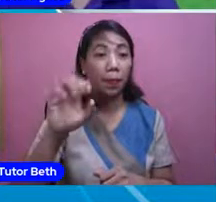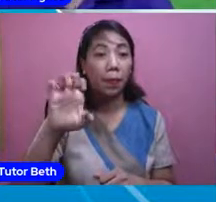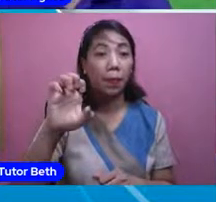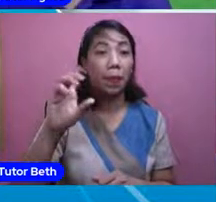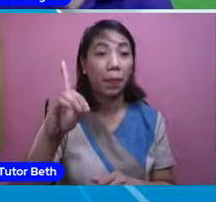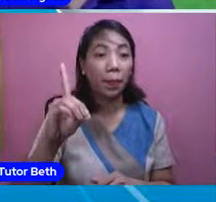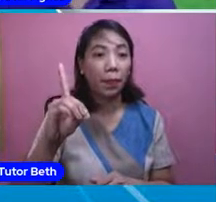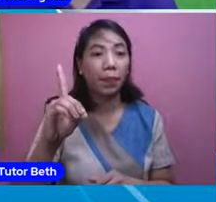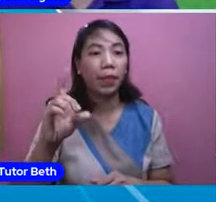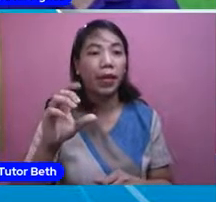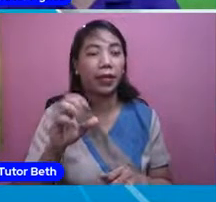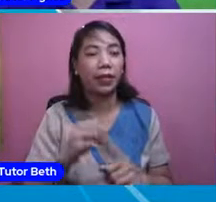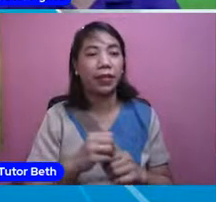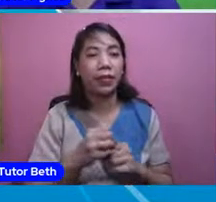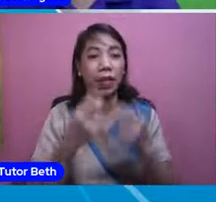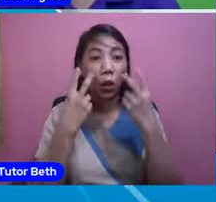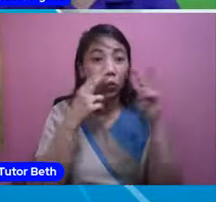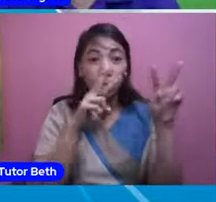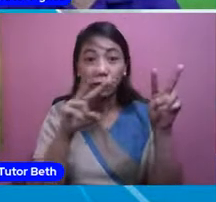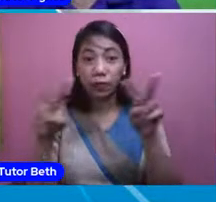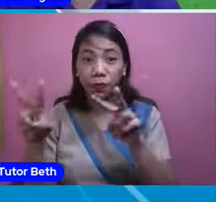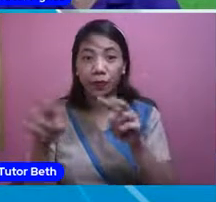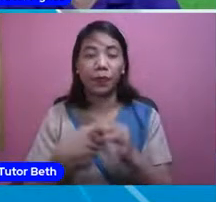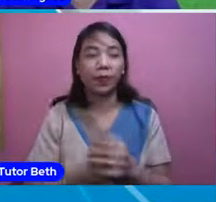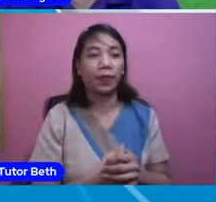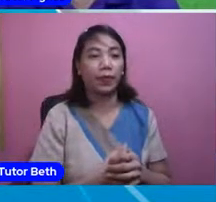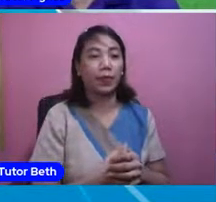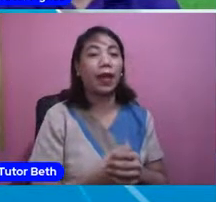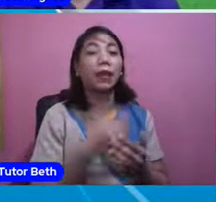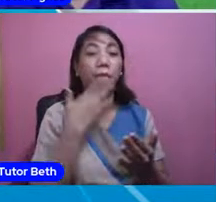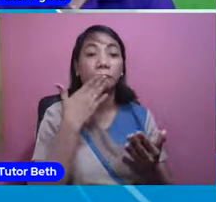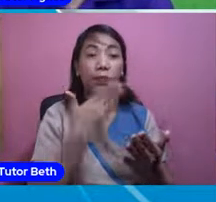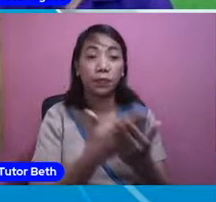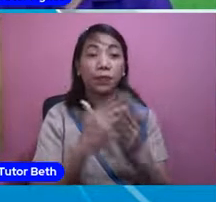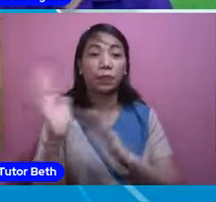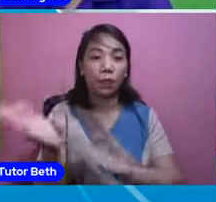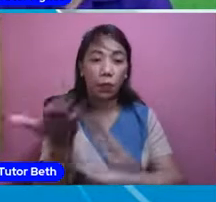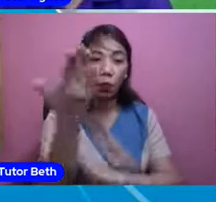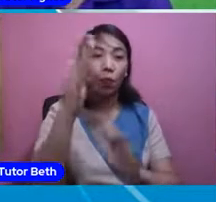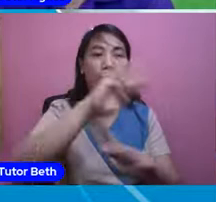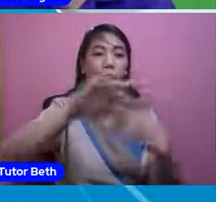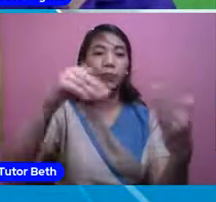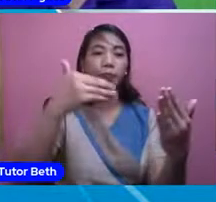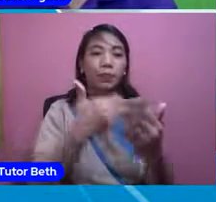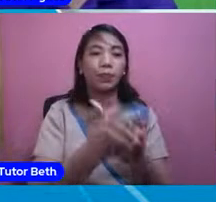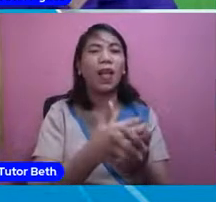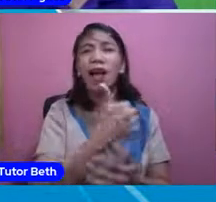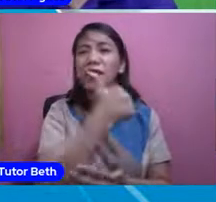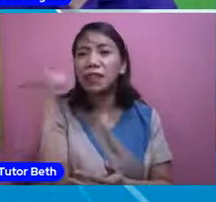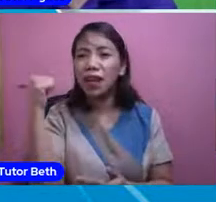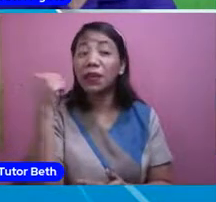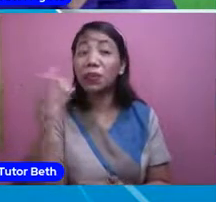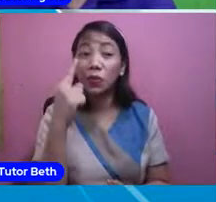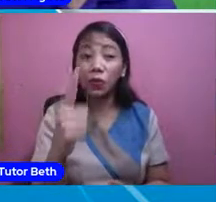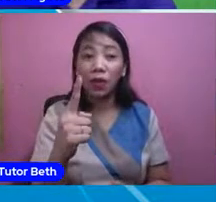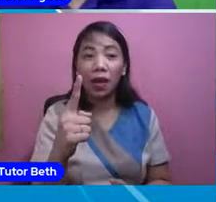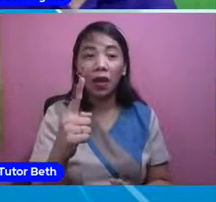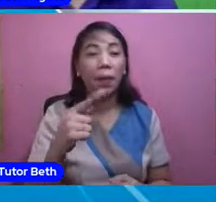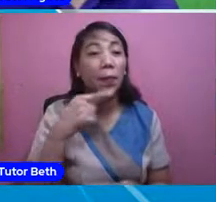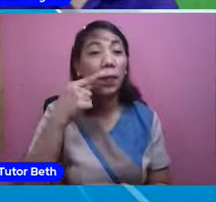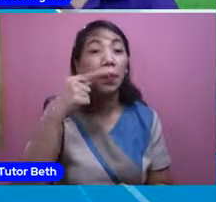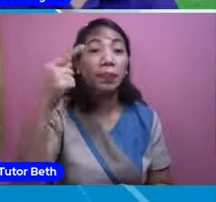Soriano. Good morning po sa inyong lahat. Good morning po, Ma'am. Okay, another one. May sumagot naman, si Judah.